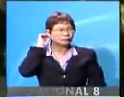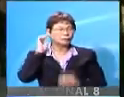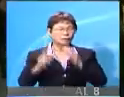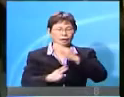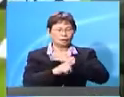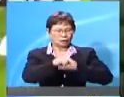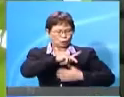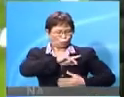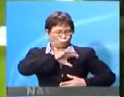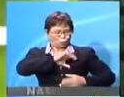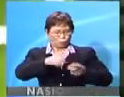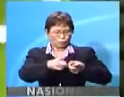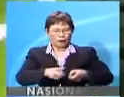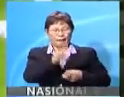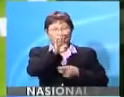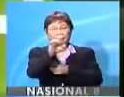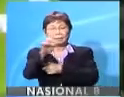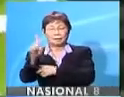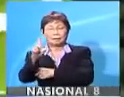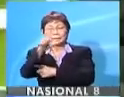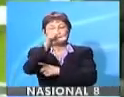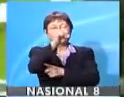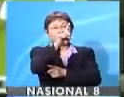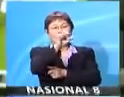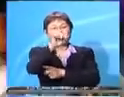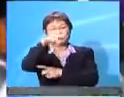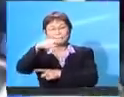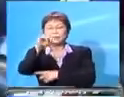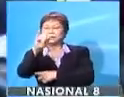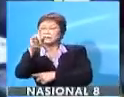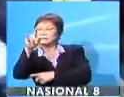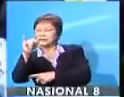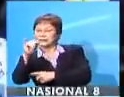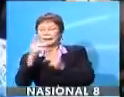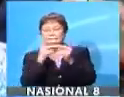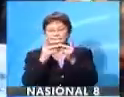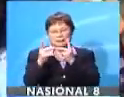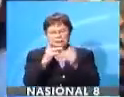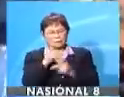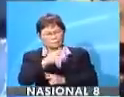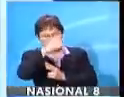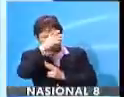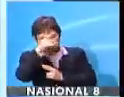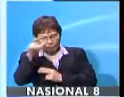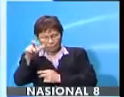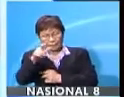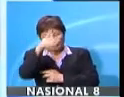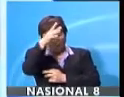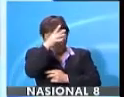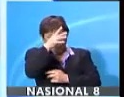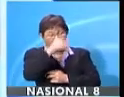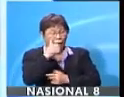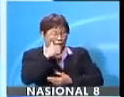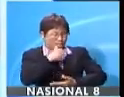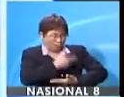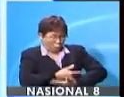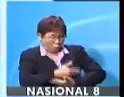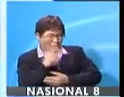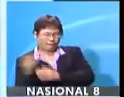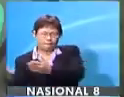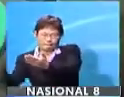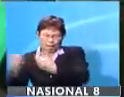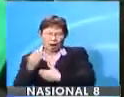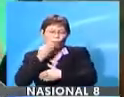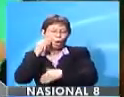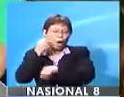Timbalan Ketua Polis Daerah Barat Daya DSP Siti Nur Salawani Saad berkata, bapa mangsa yang pulang ke rumah daripada tempat